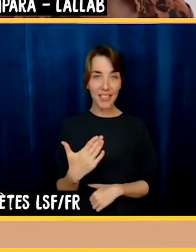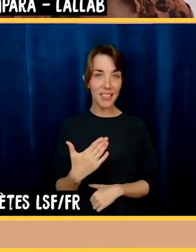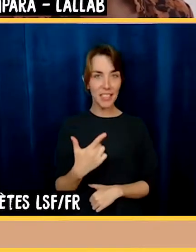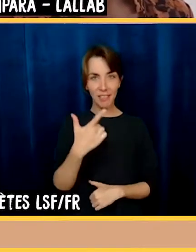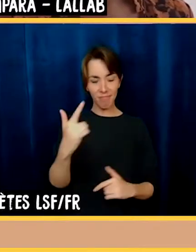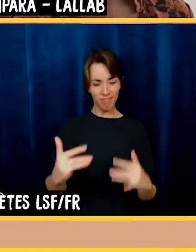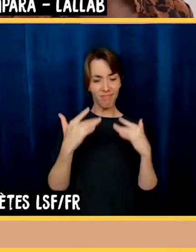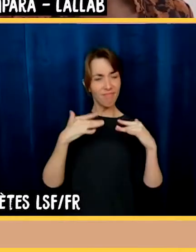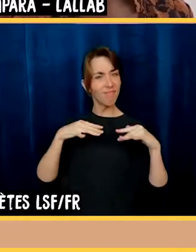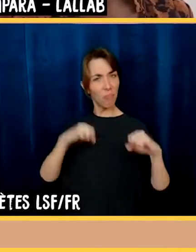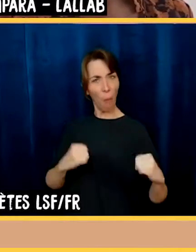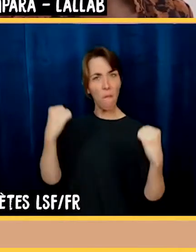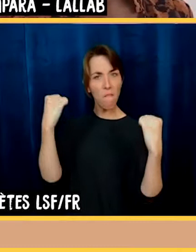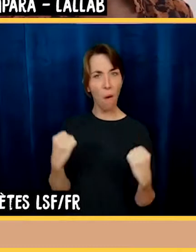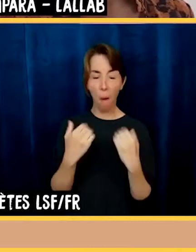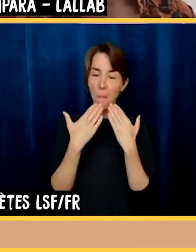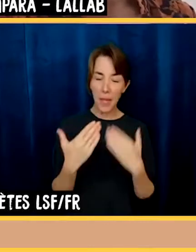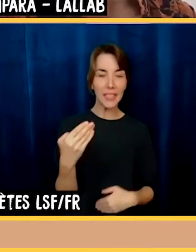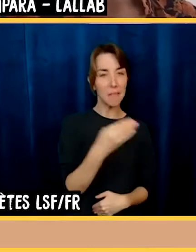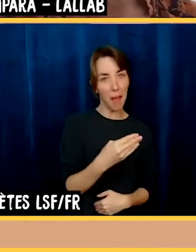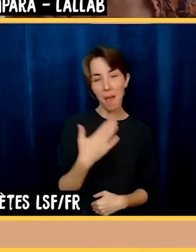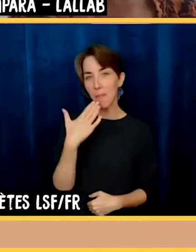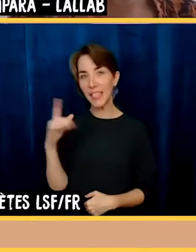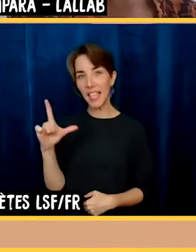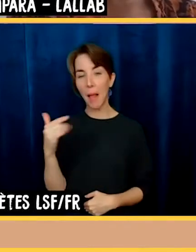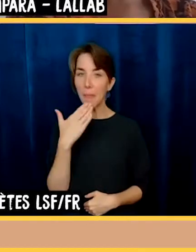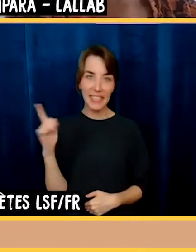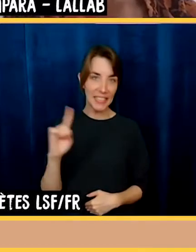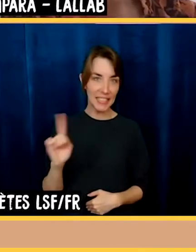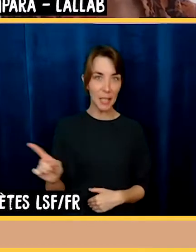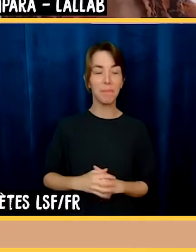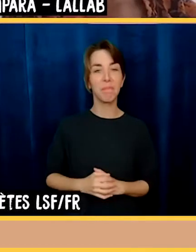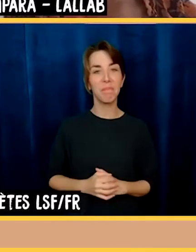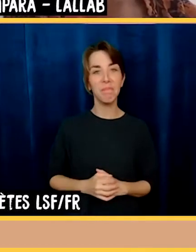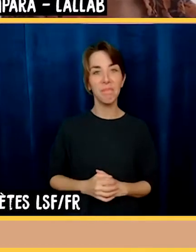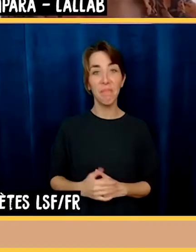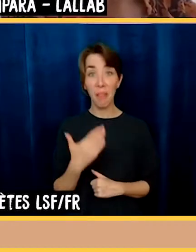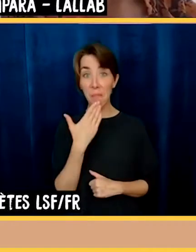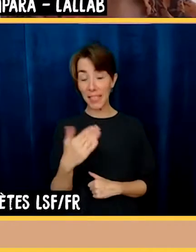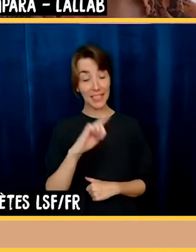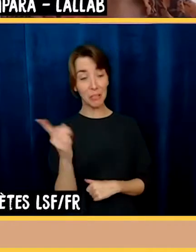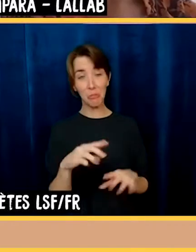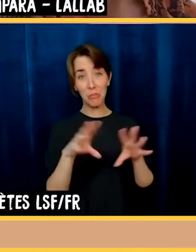pouvoir, merci Leïla Alaoui, merci Zina. Bah, merci à vous Lala, merci Mah, merci Lydia et